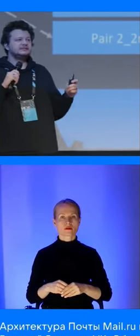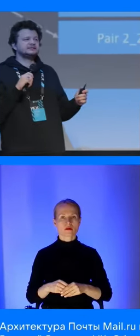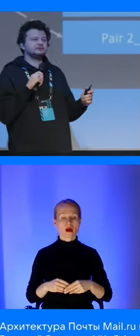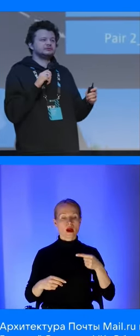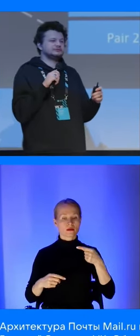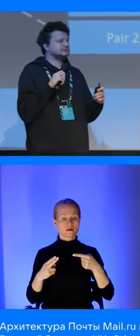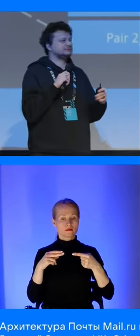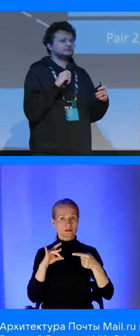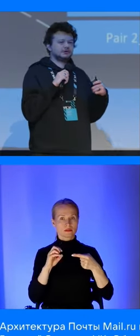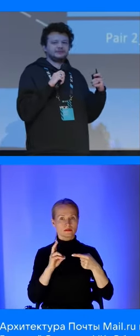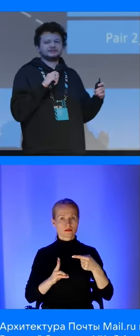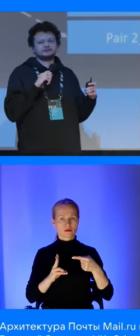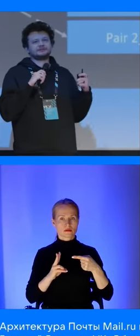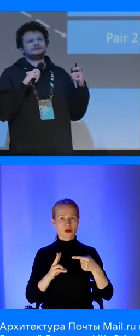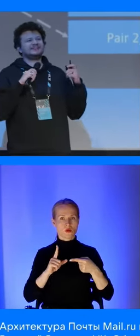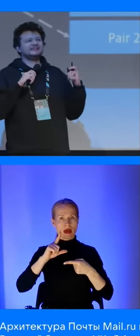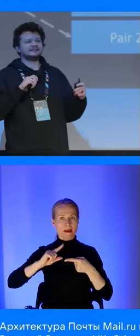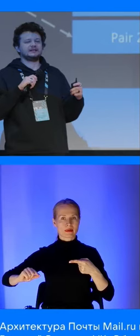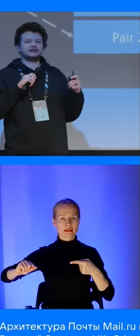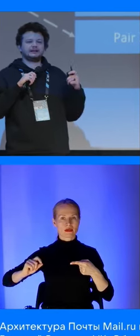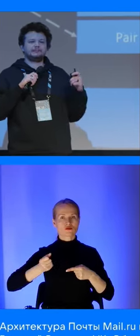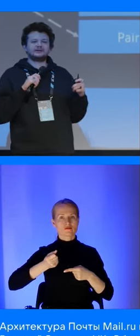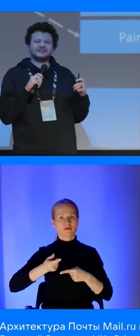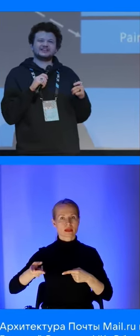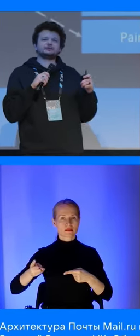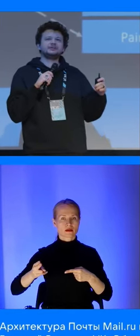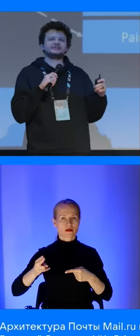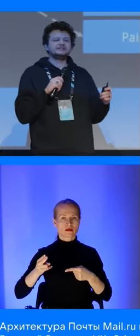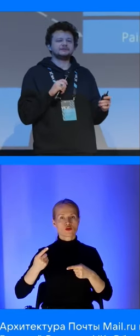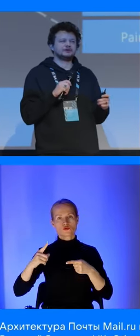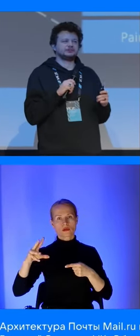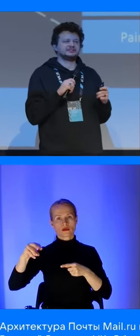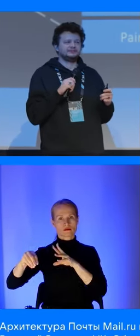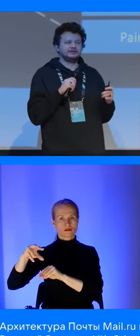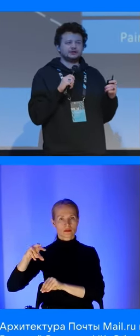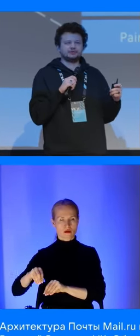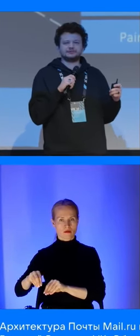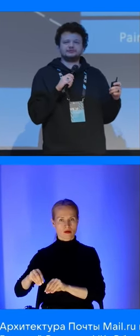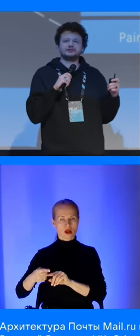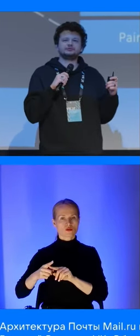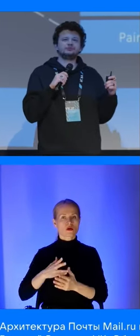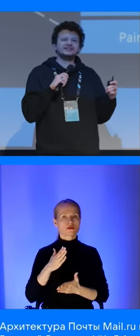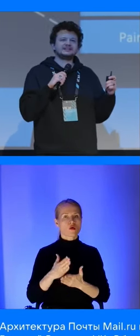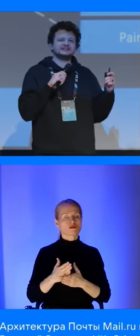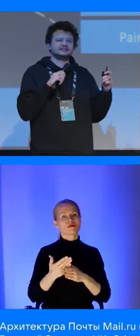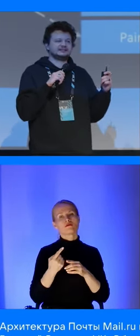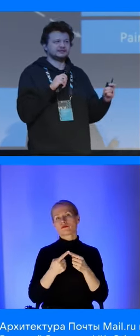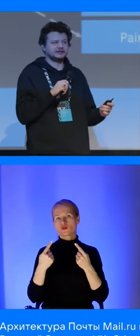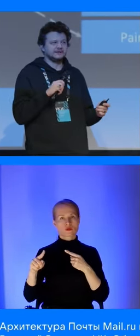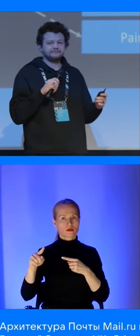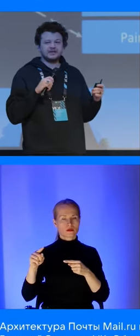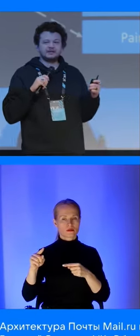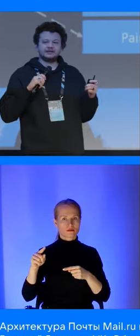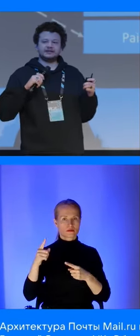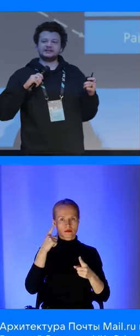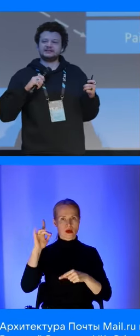один диск, он реплицируется в несколько пар, в несколько других дисков, которые на самом деле находятся в других